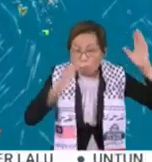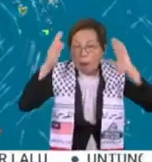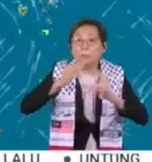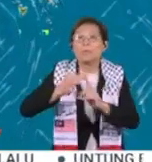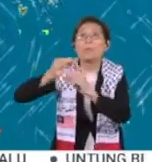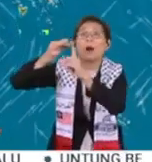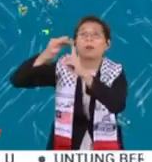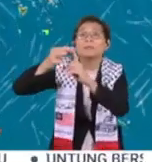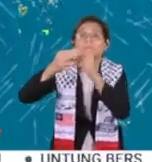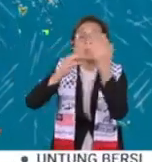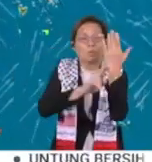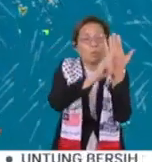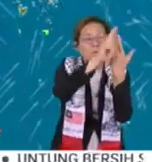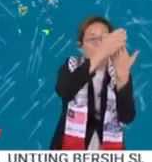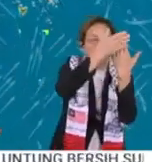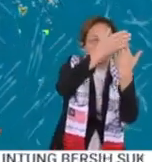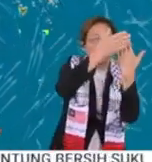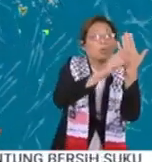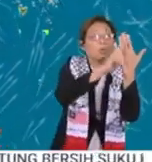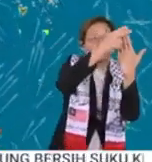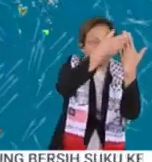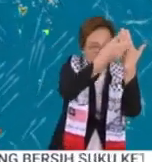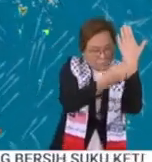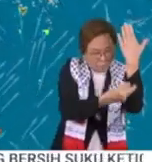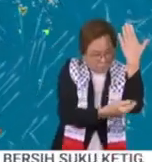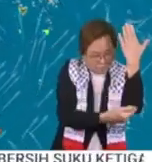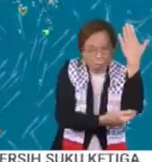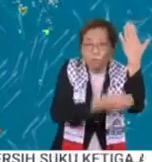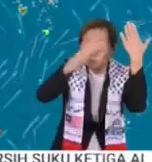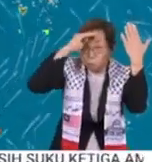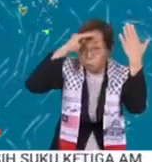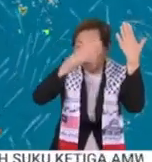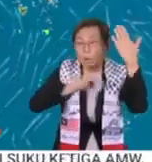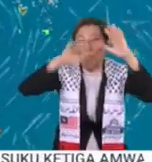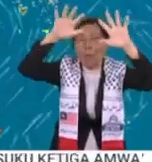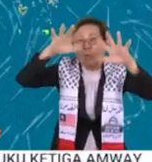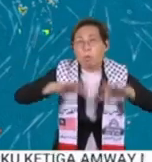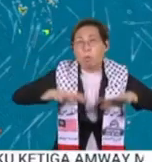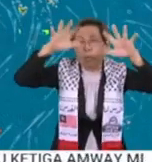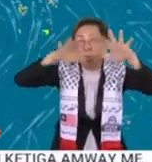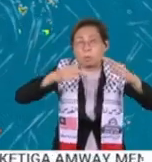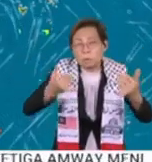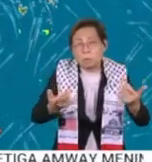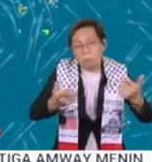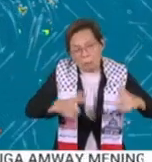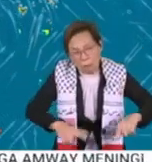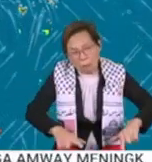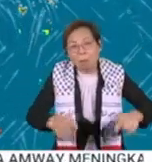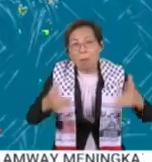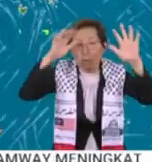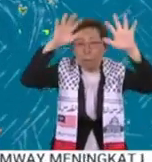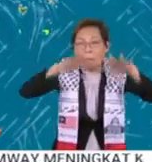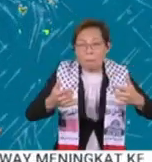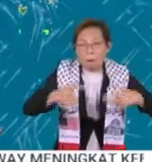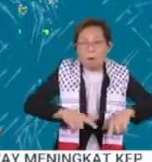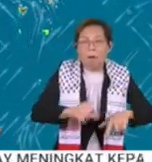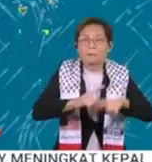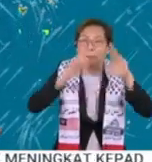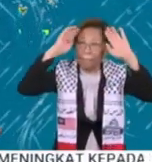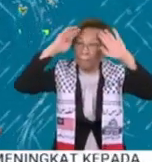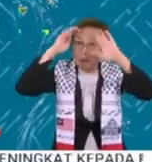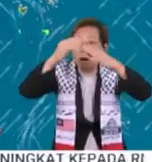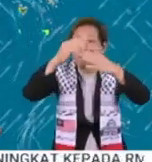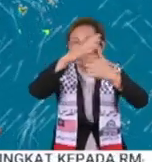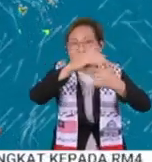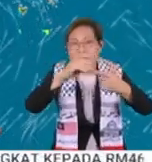di utara Semenanjung Malaysia sehingga ke negeri Johor, manakala hujan berterusan yang kini berlaku di pedalaman negeri